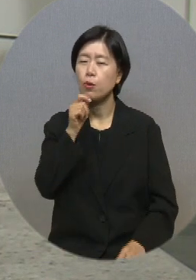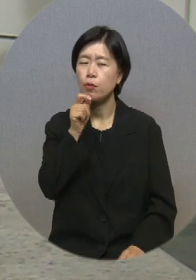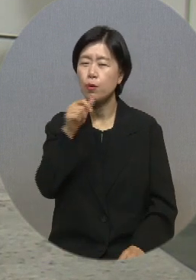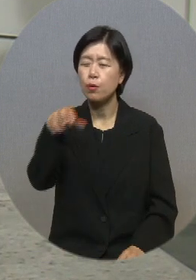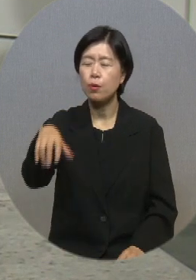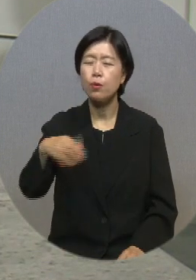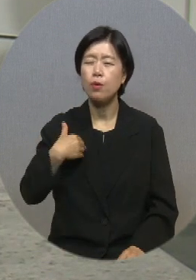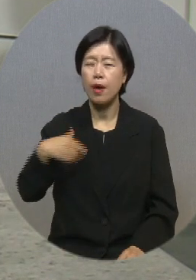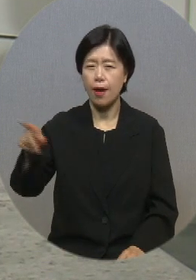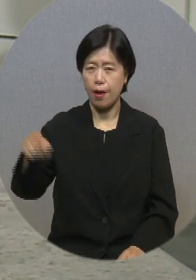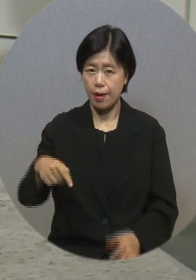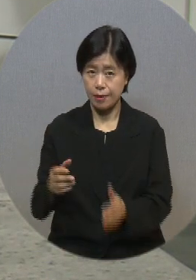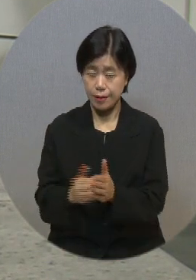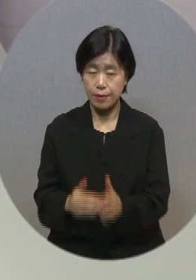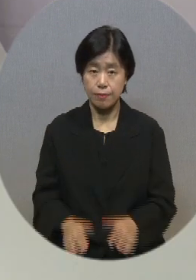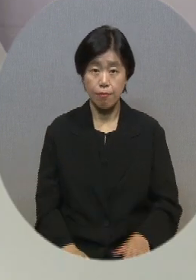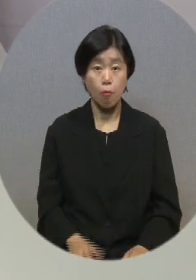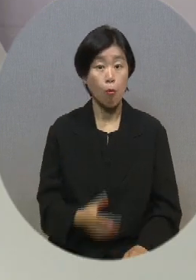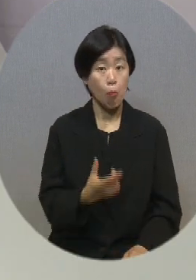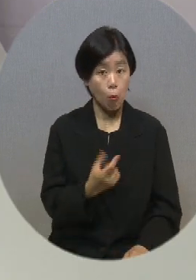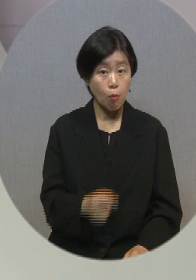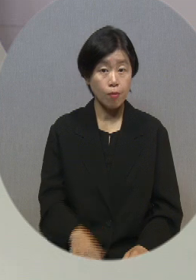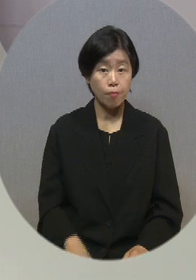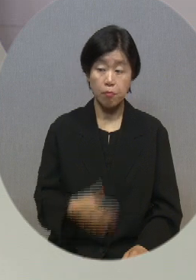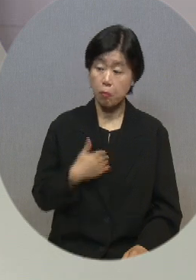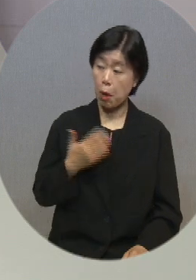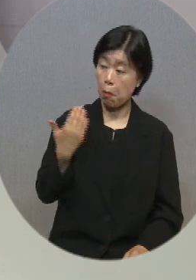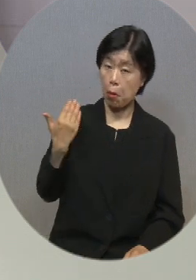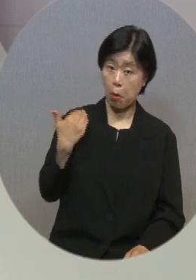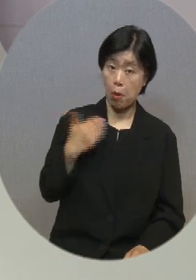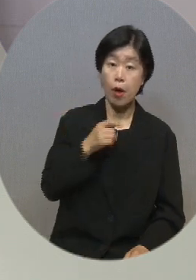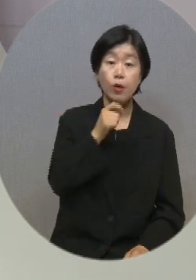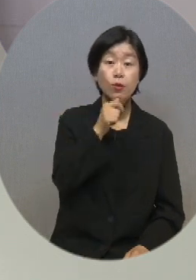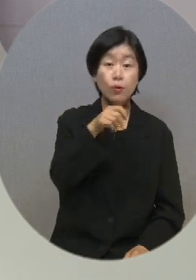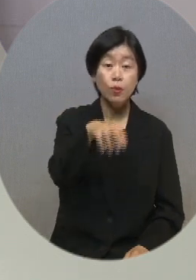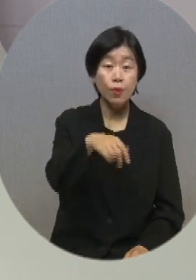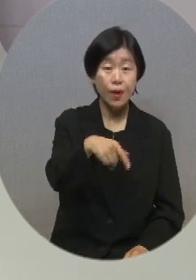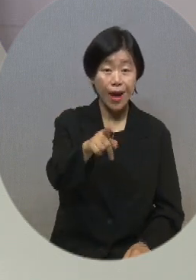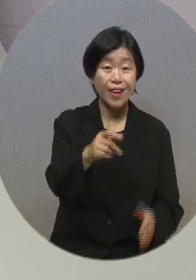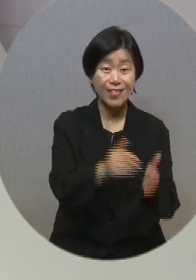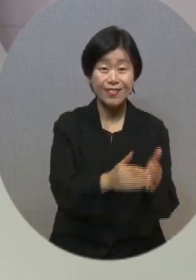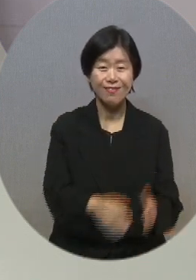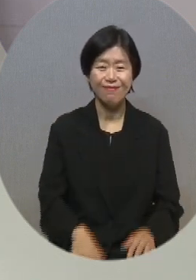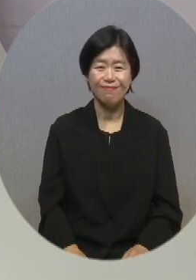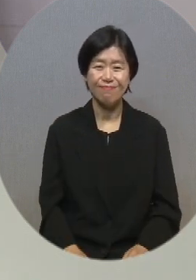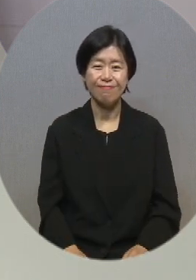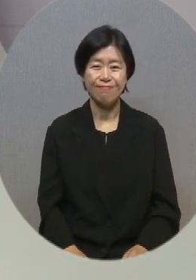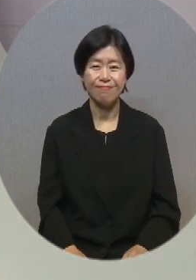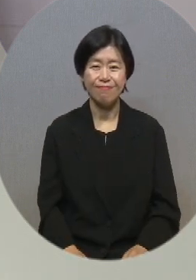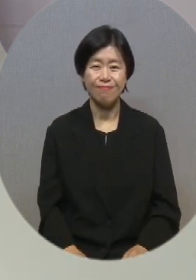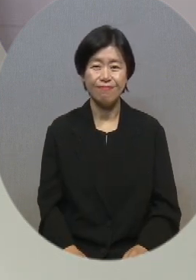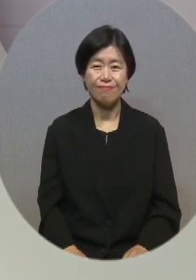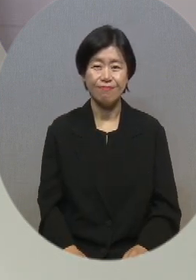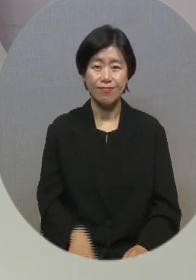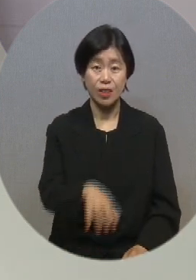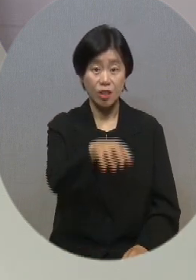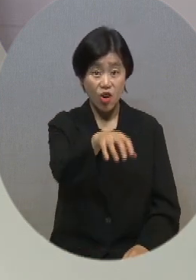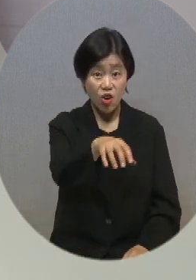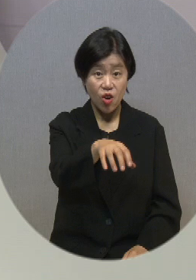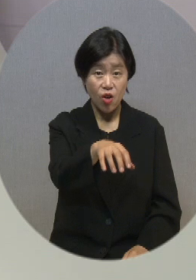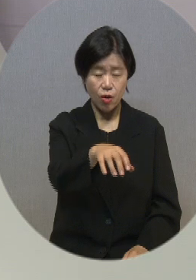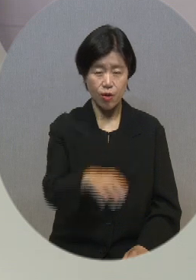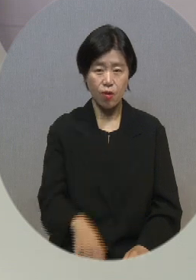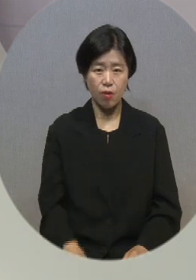아, 강원도 속초. 속초. 예. 저도 며칠 전에 속초 갔더랬어요. 예, 예. 그 가니까니 그